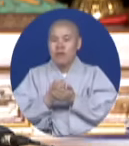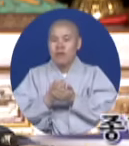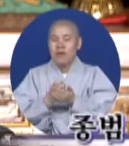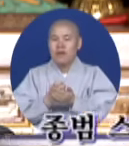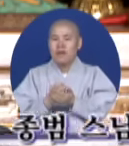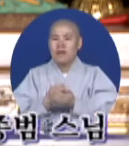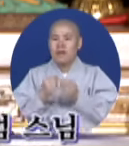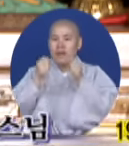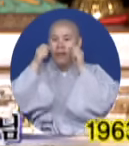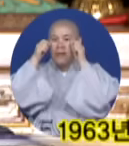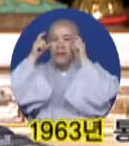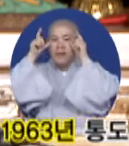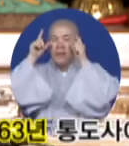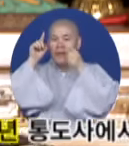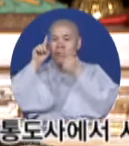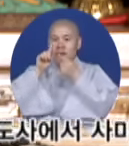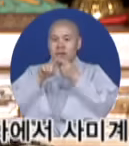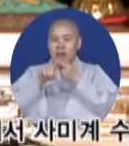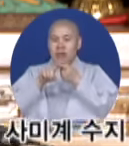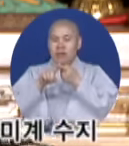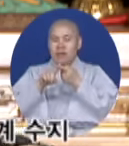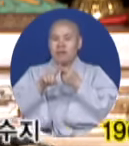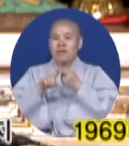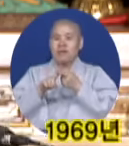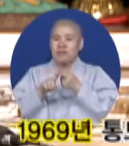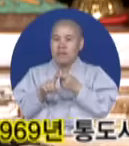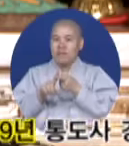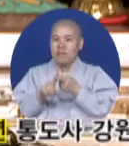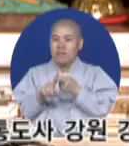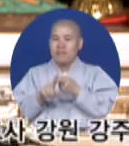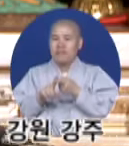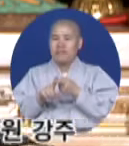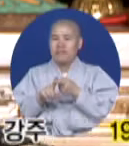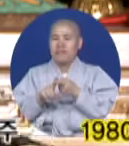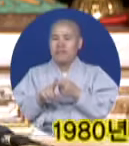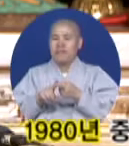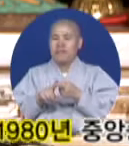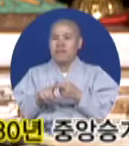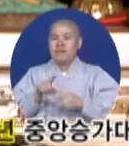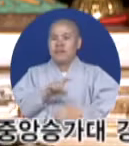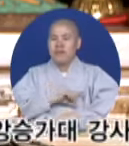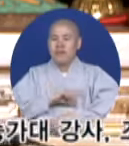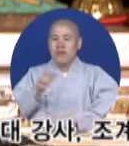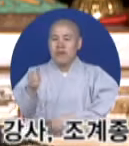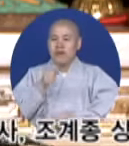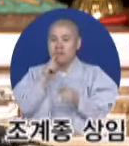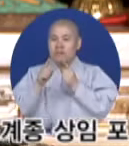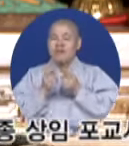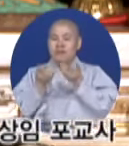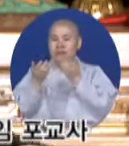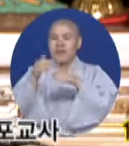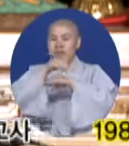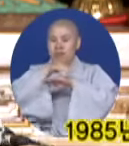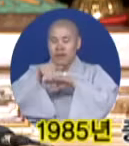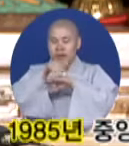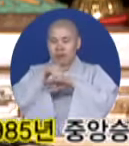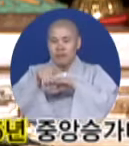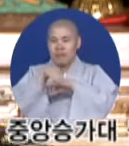이런 제목으로 말씀드리겠습니다.